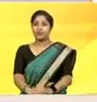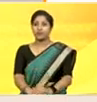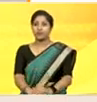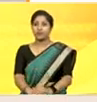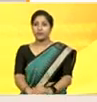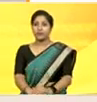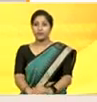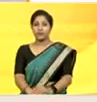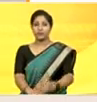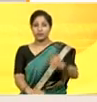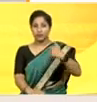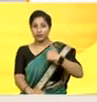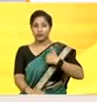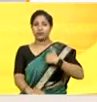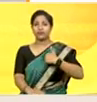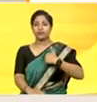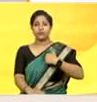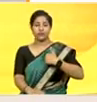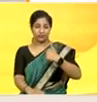मम प्रियाः